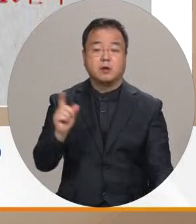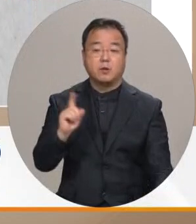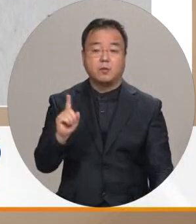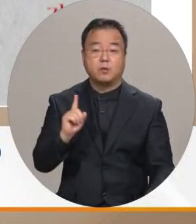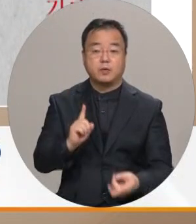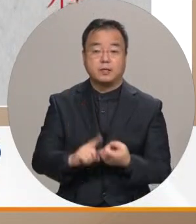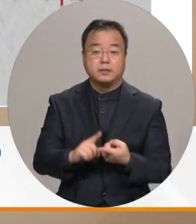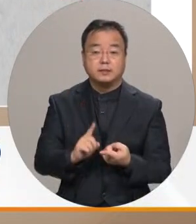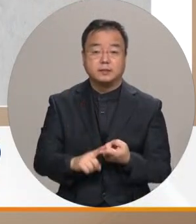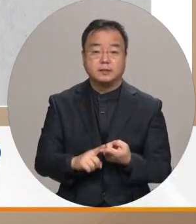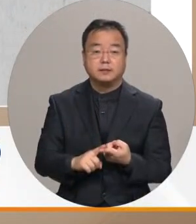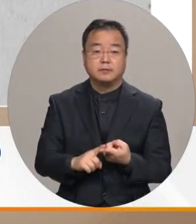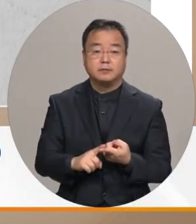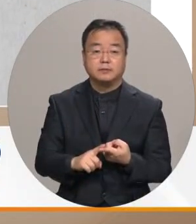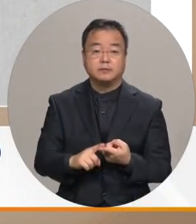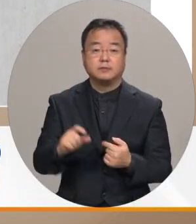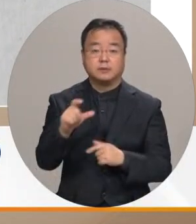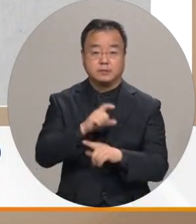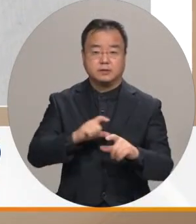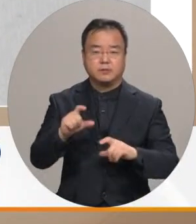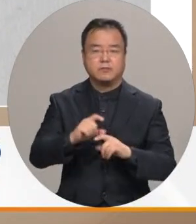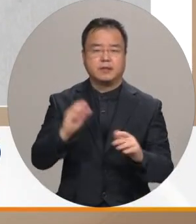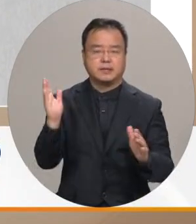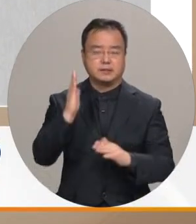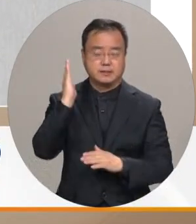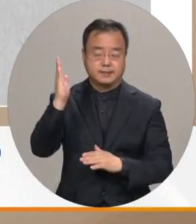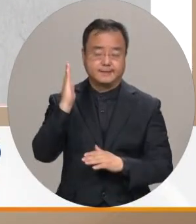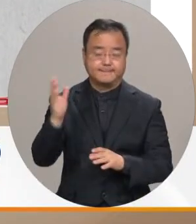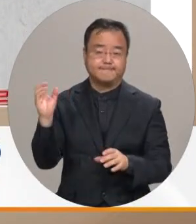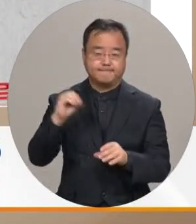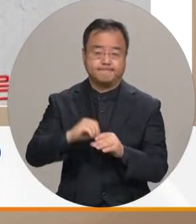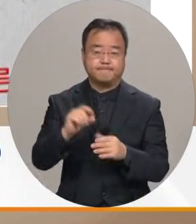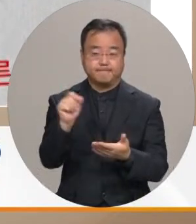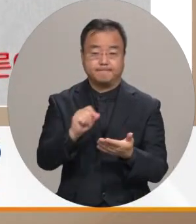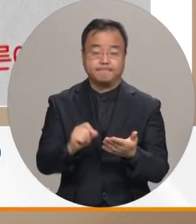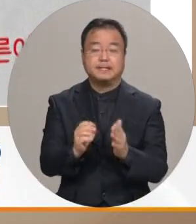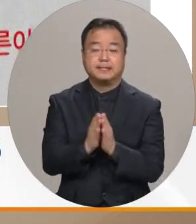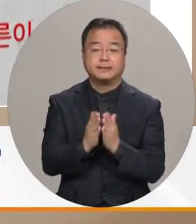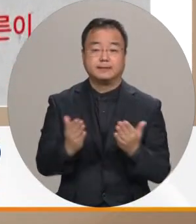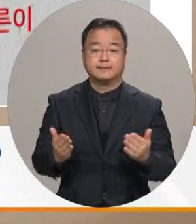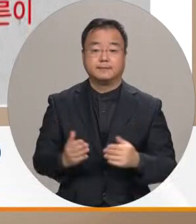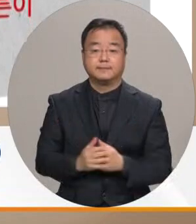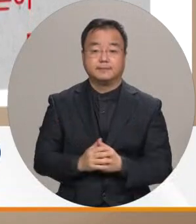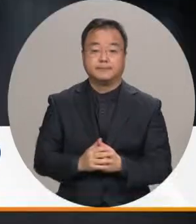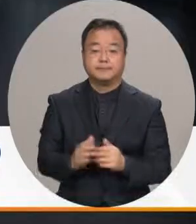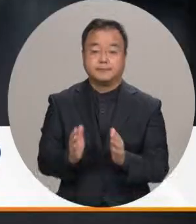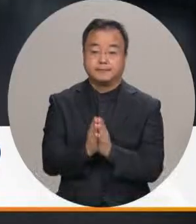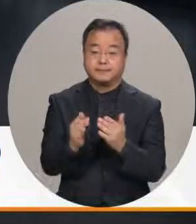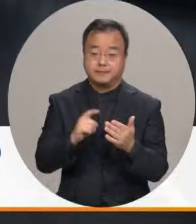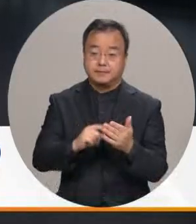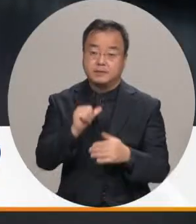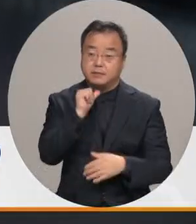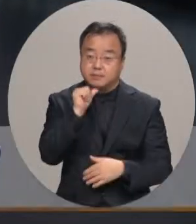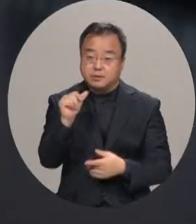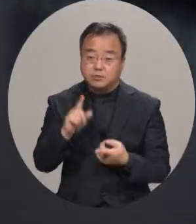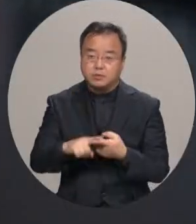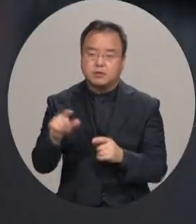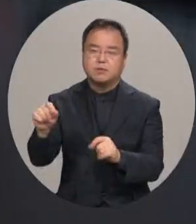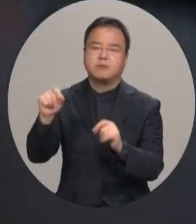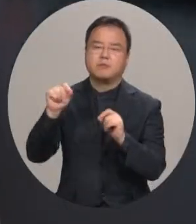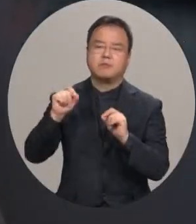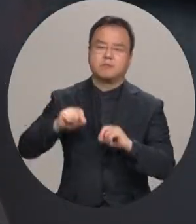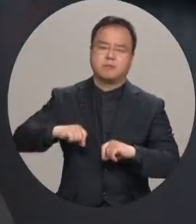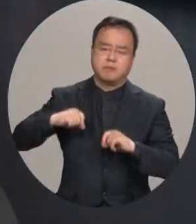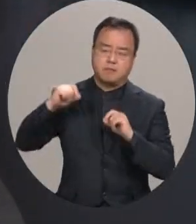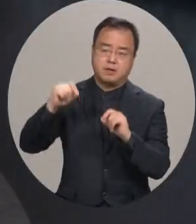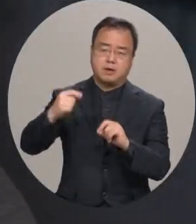좀 학생들의 그런 목소리를 좀 담고자 했던 책입니다. 예, 책에는 이 빈곤의 대물림, 다소 무거운